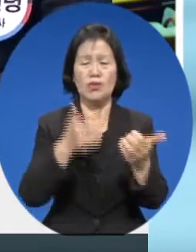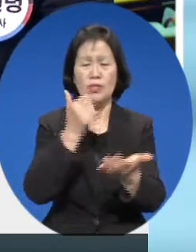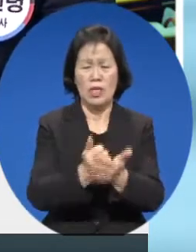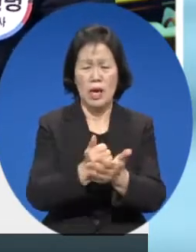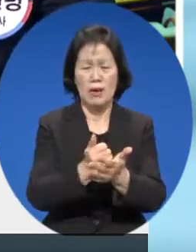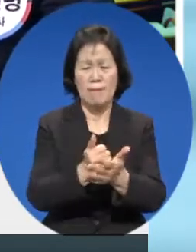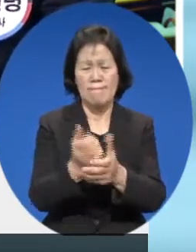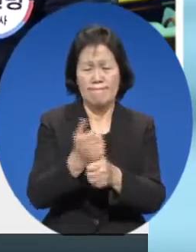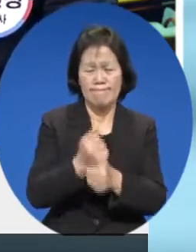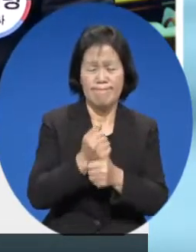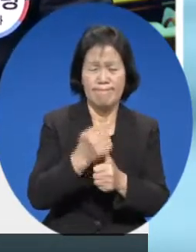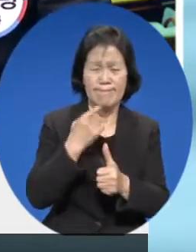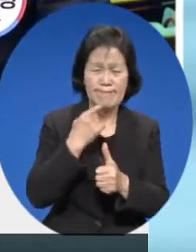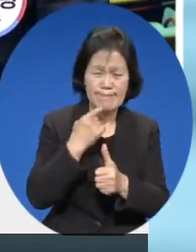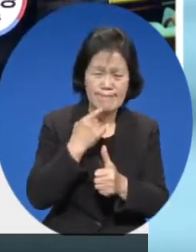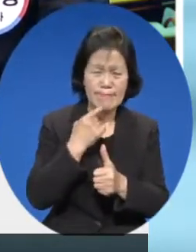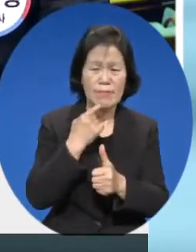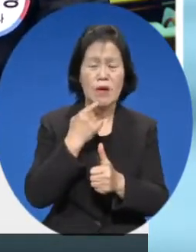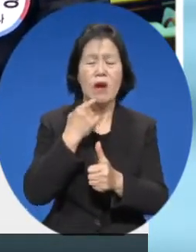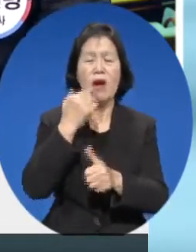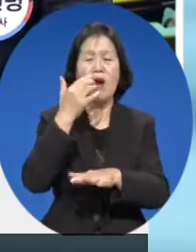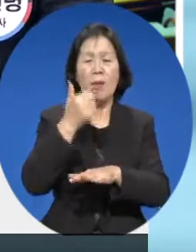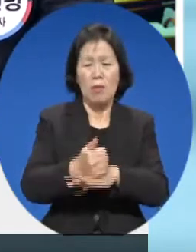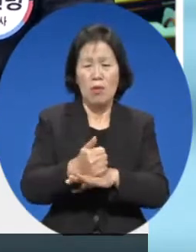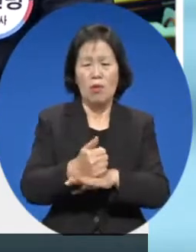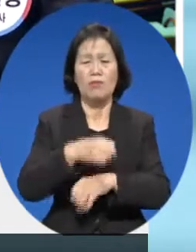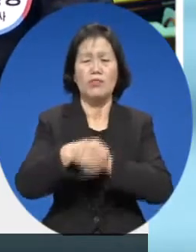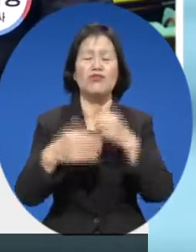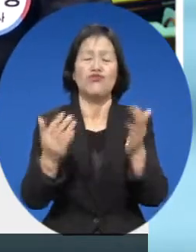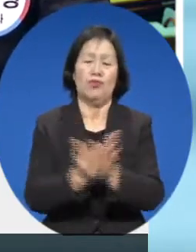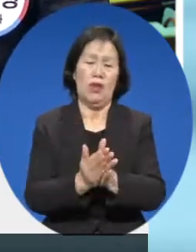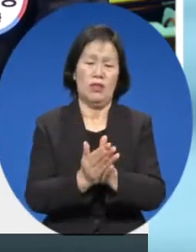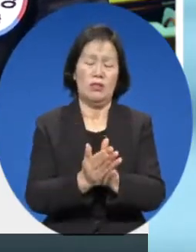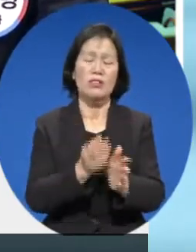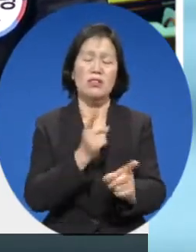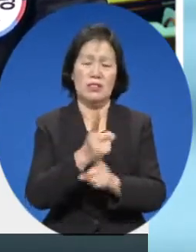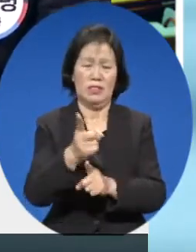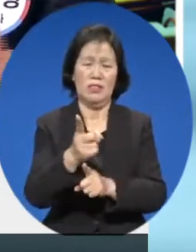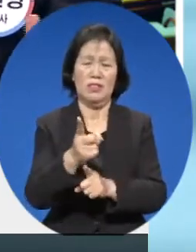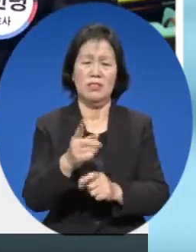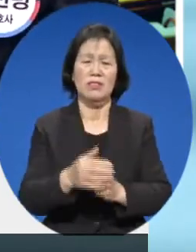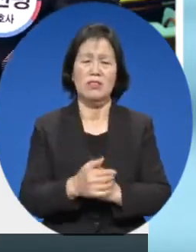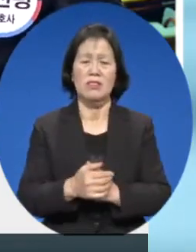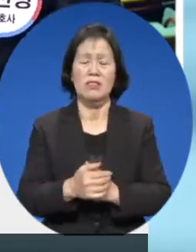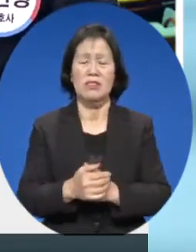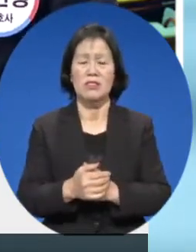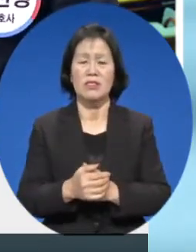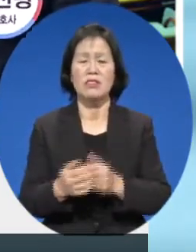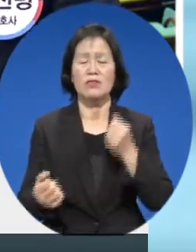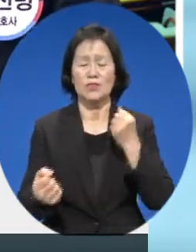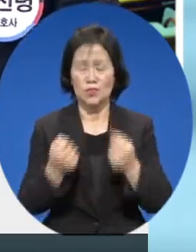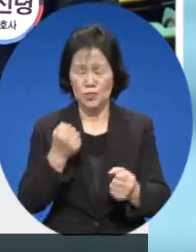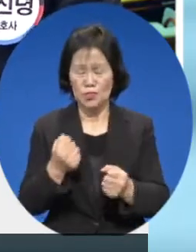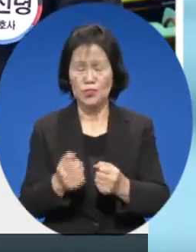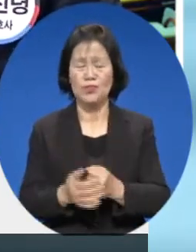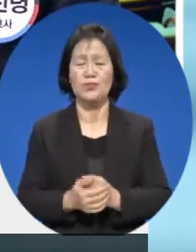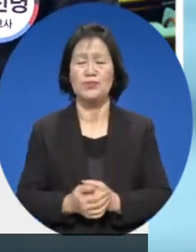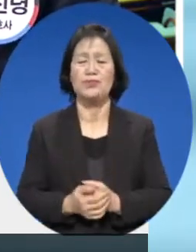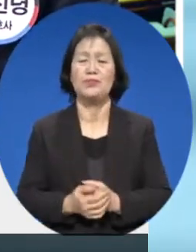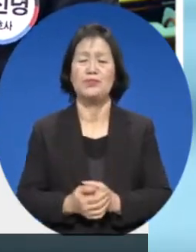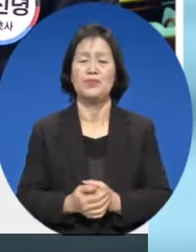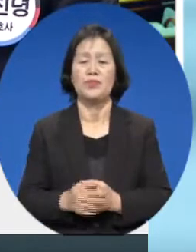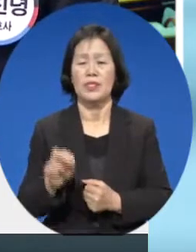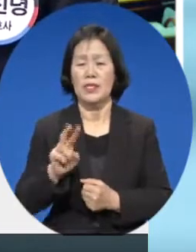했던 것이 어떻게 보면 전략적으로 는 어쨌든 민주당의 굉장히 큰 승리를 알려주는 그런 것인데 지금 그럼에도 불구하고 지금 그 어